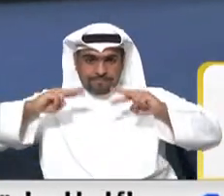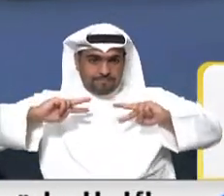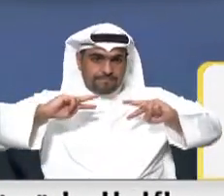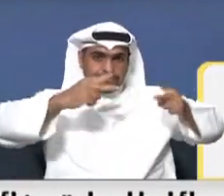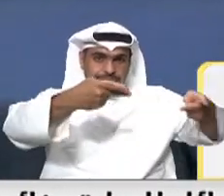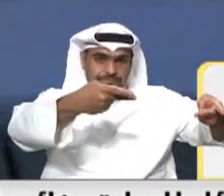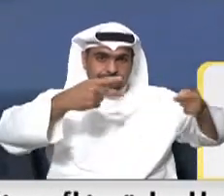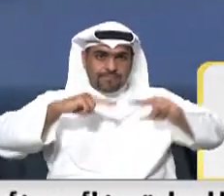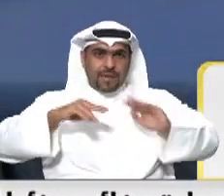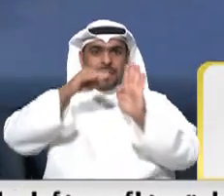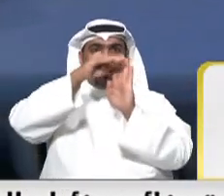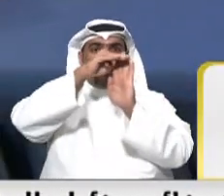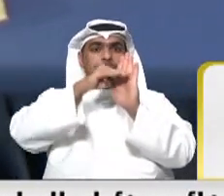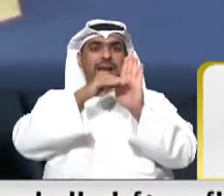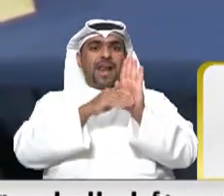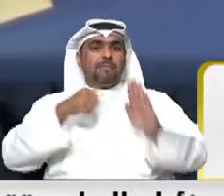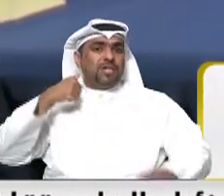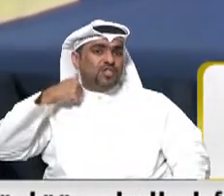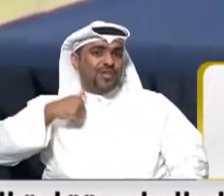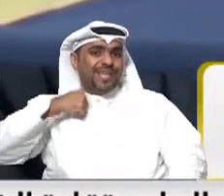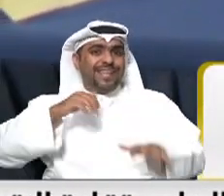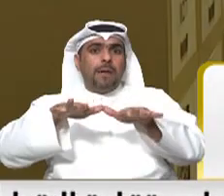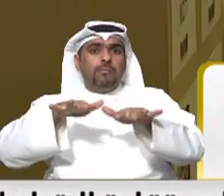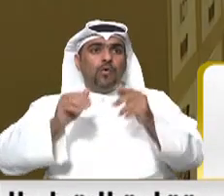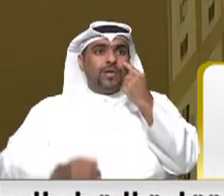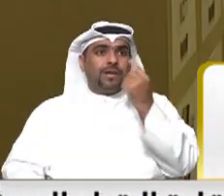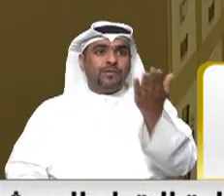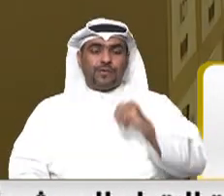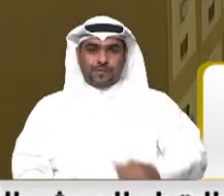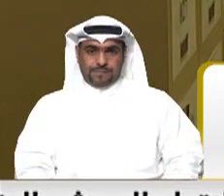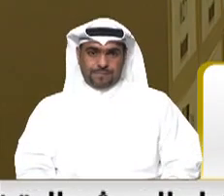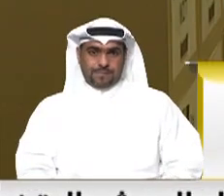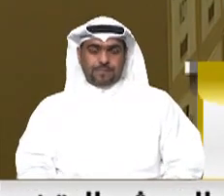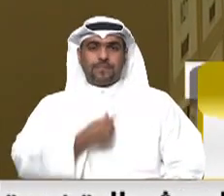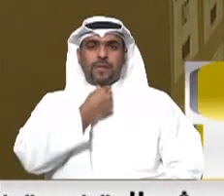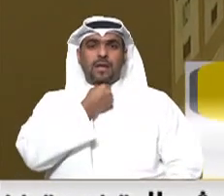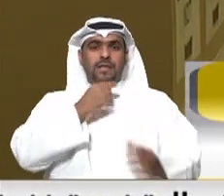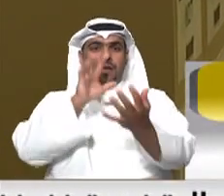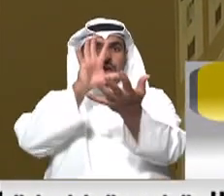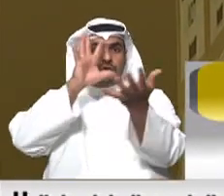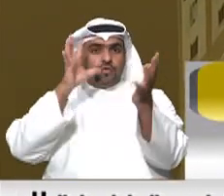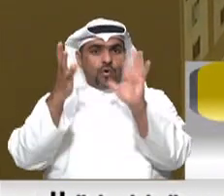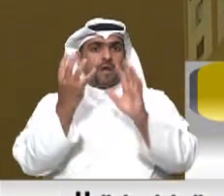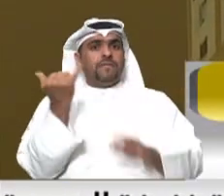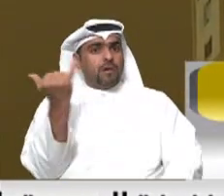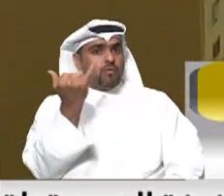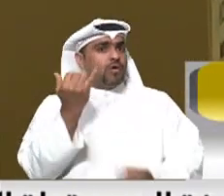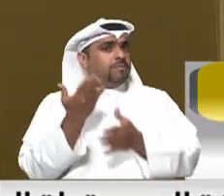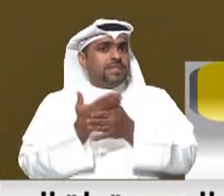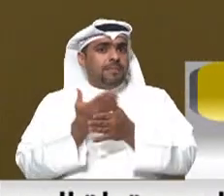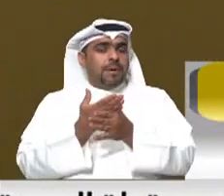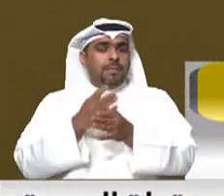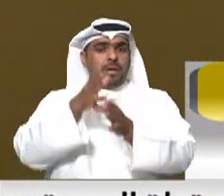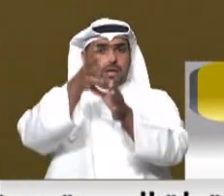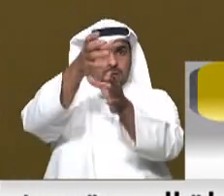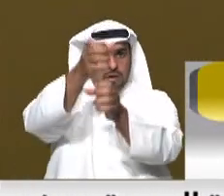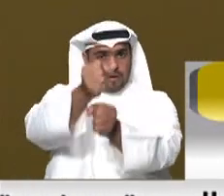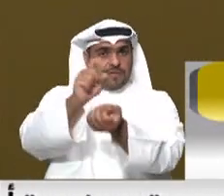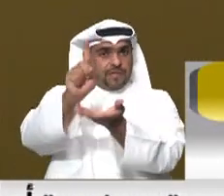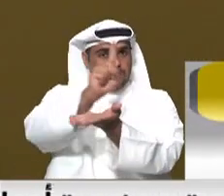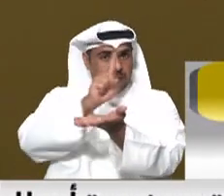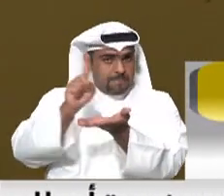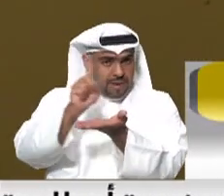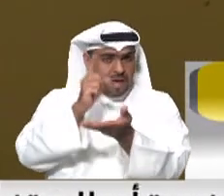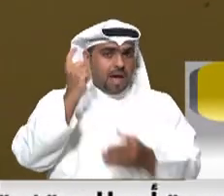بتطبيقات الجغرافيا الحديثه. دور الجغرافيا جدا مهم في التخطيط البيئي، في التخطيط العمراني، في التخطيط الحضري. فإذا كان عندي